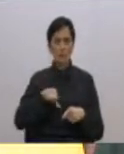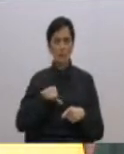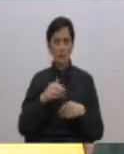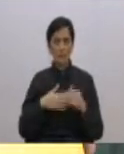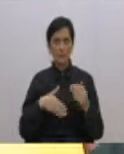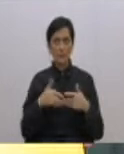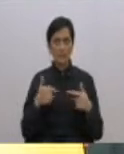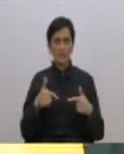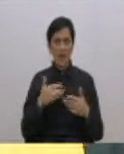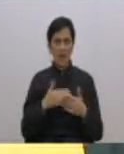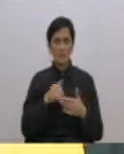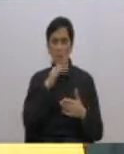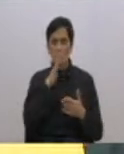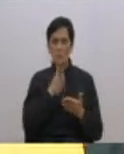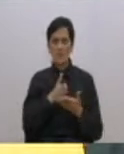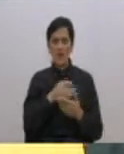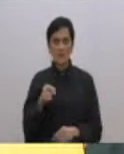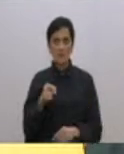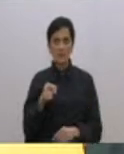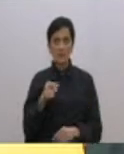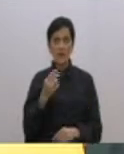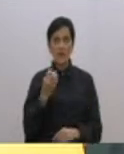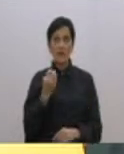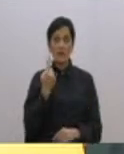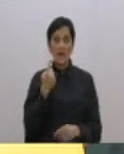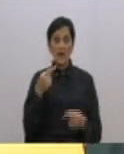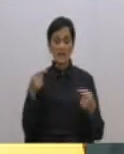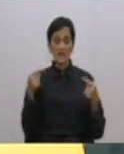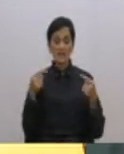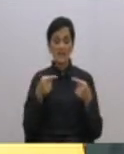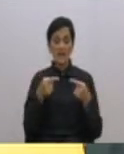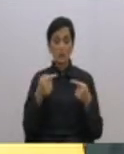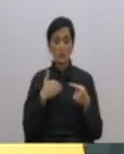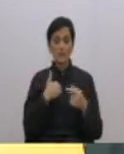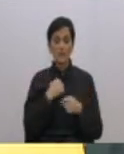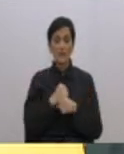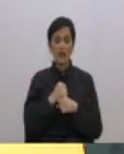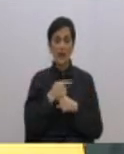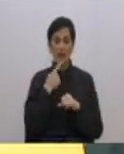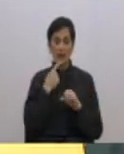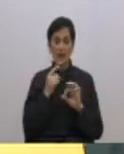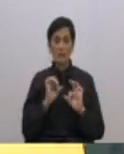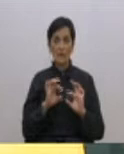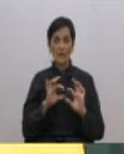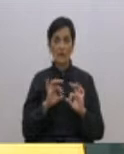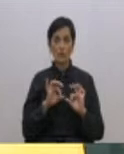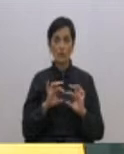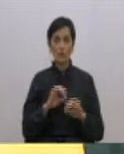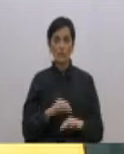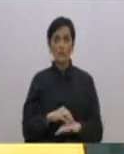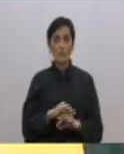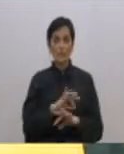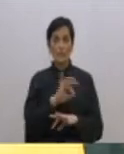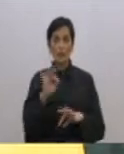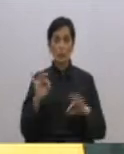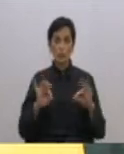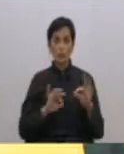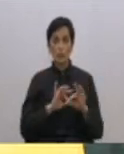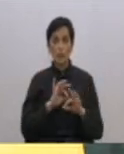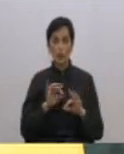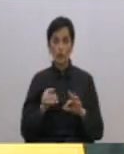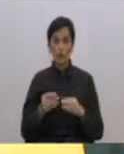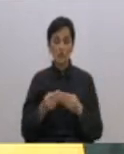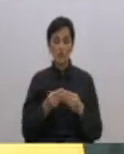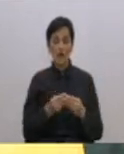პრაქტიკა არის უკვე მრავალი წლის მანძილზე. დაზუსტება მინდა გავაკეთო, კერძოდ პროექტში, წარმოდგენილ